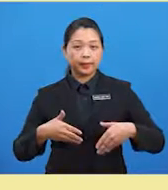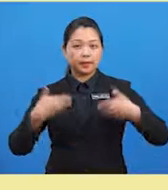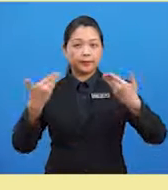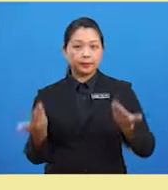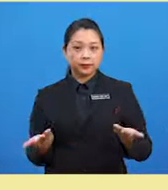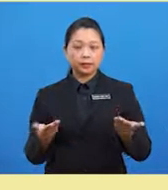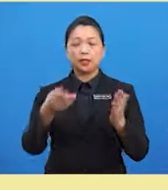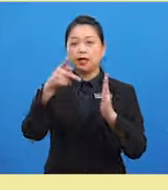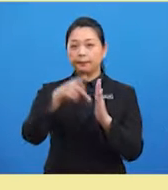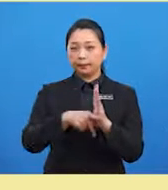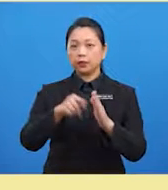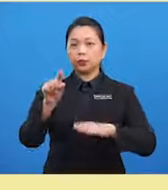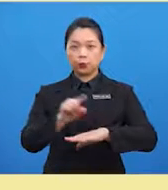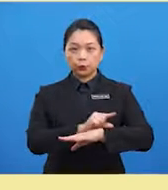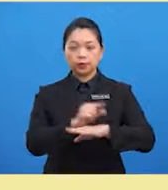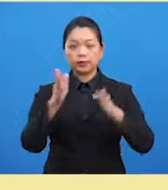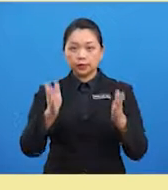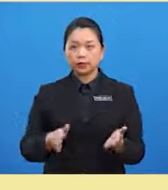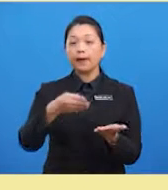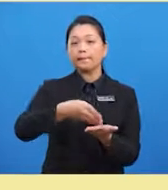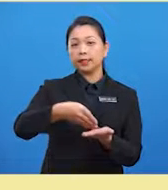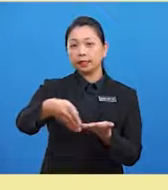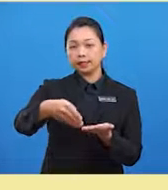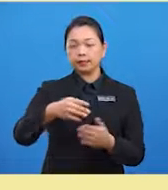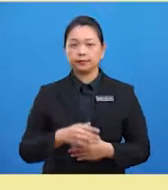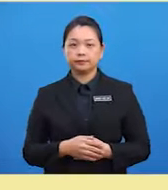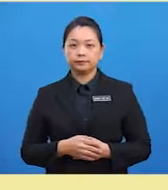bagaimanakah mereka membeli?